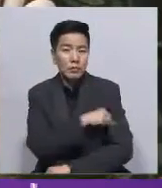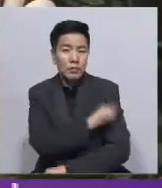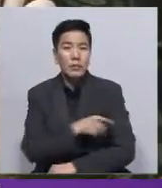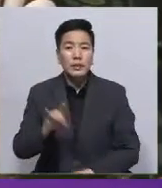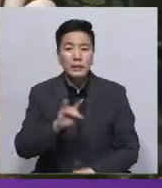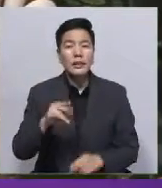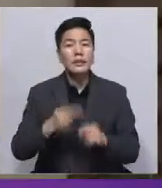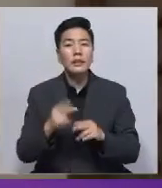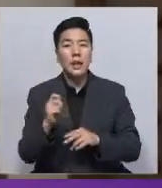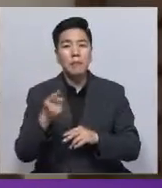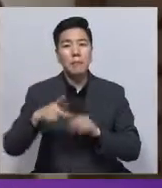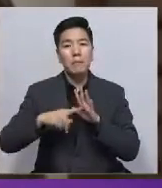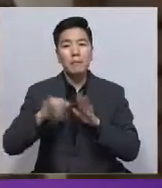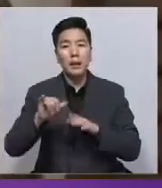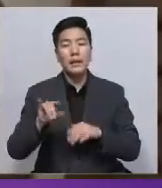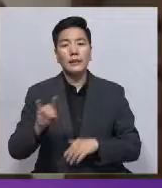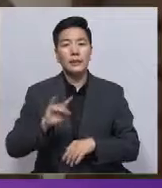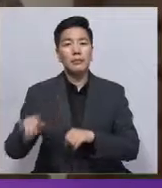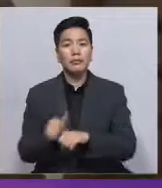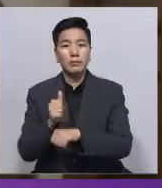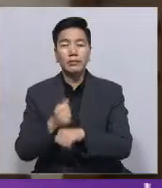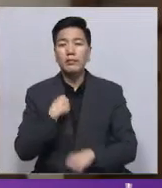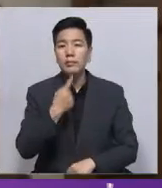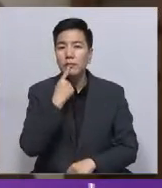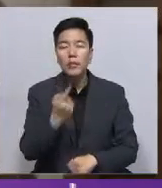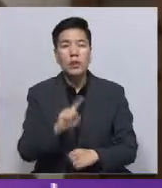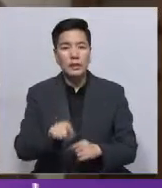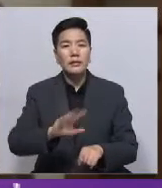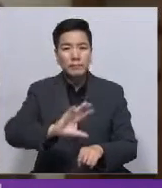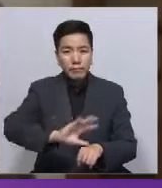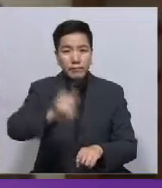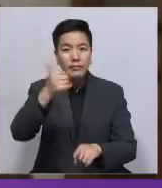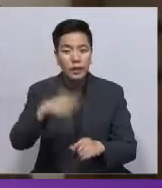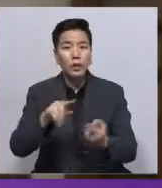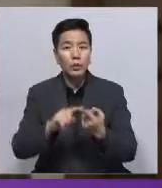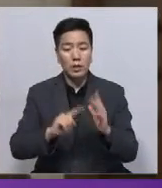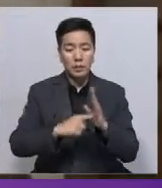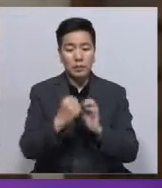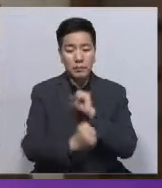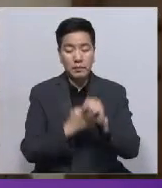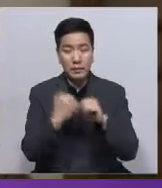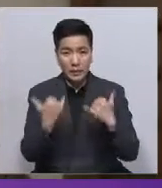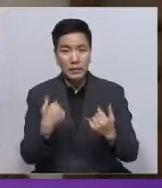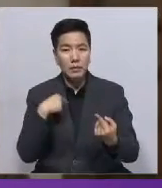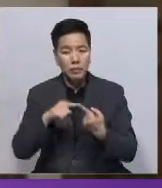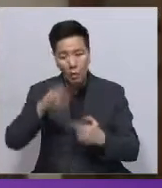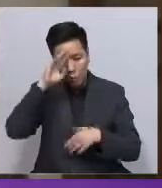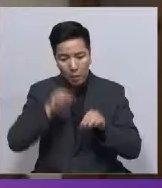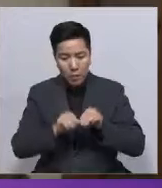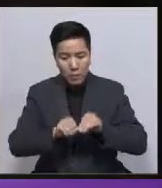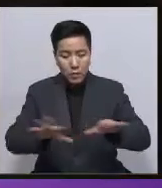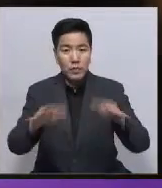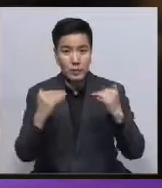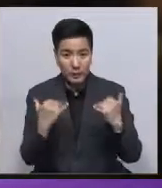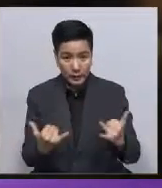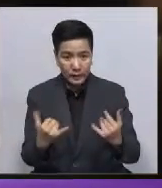พทย์อภัยสุทธิสังอธิบดีกรมปศุสัตว์บ่งบอกถึงแนวโน้มที่ดีขึ้นหลังช่วงต้นปีที่ผ่านมาเกิดการระบาดของโรคพิษสุ